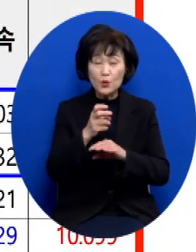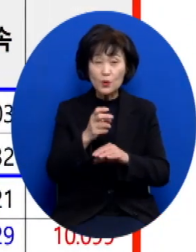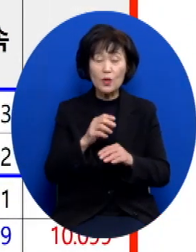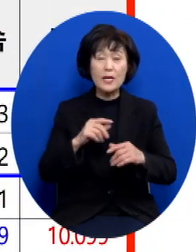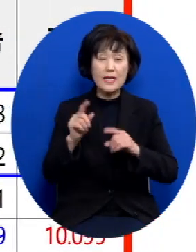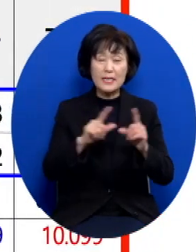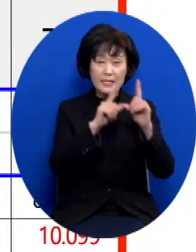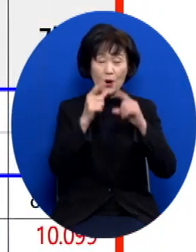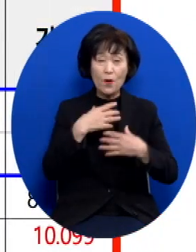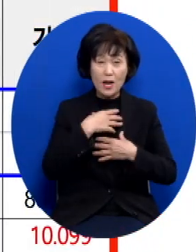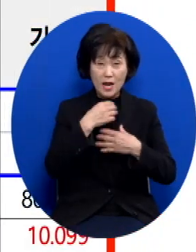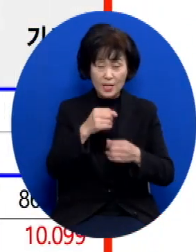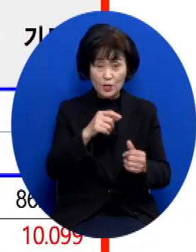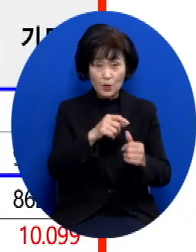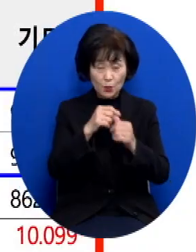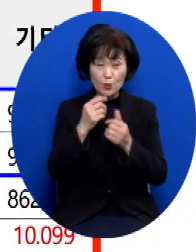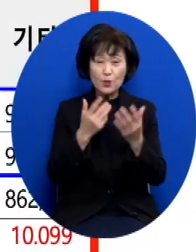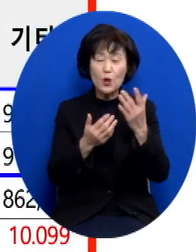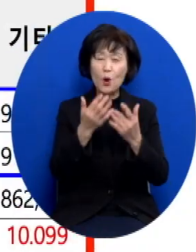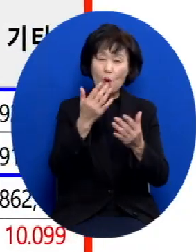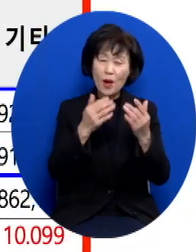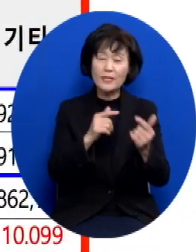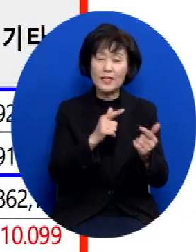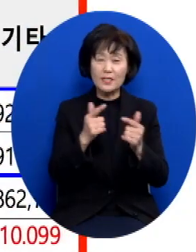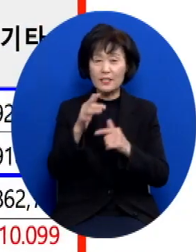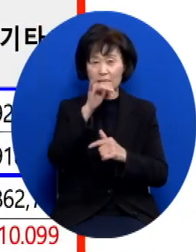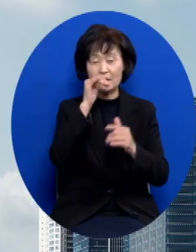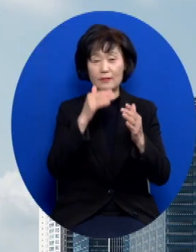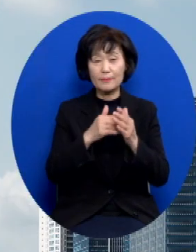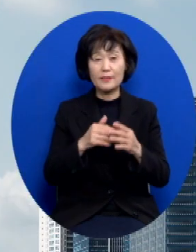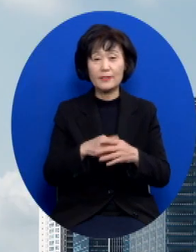안전과 구조, 화재 출동 등이 뒤를 이었습니다.